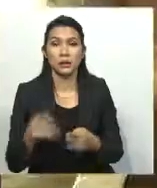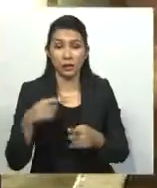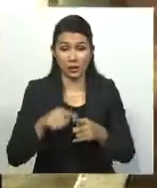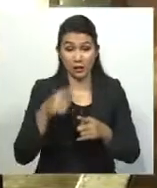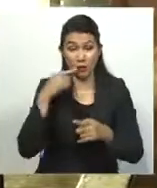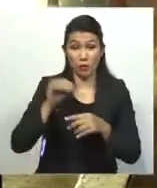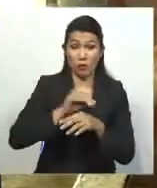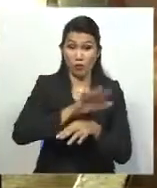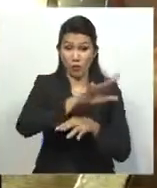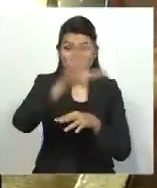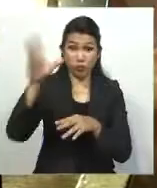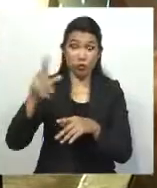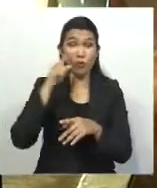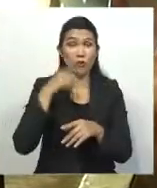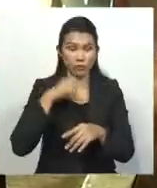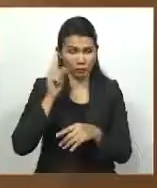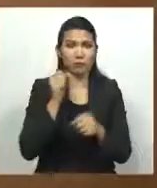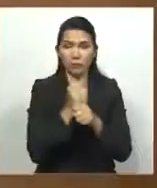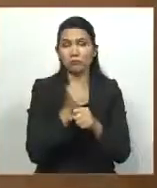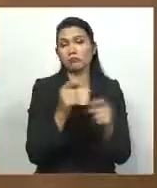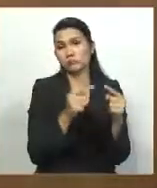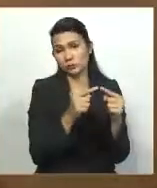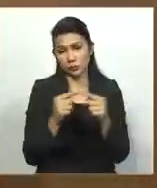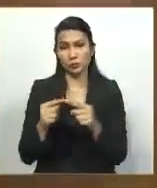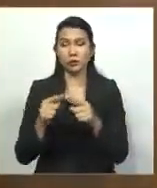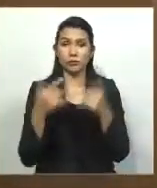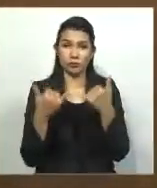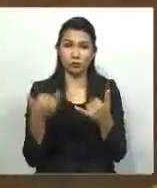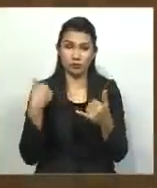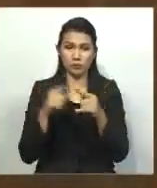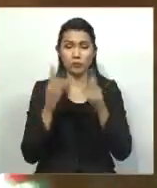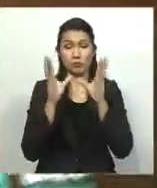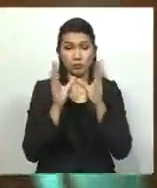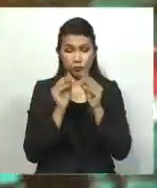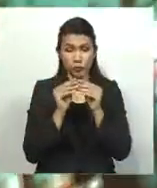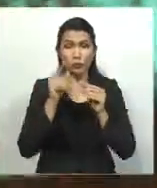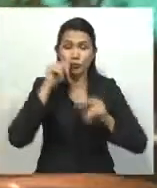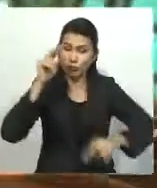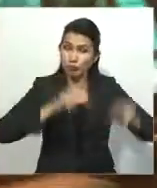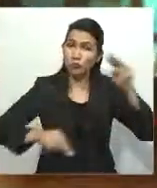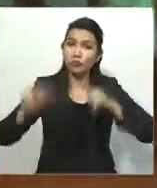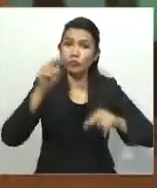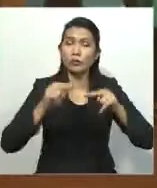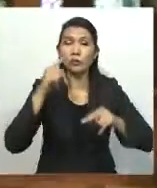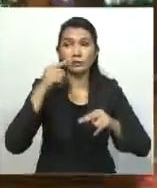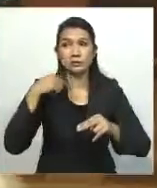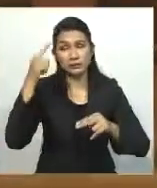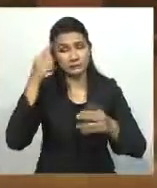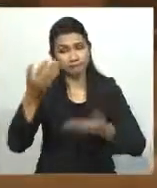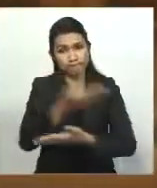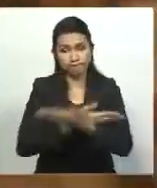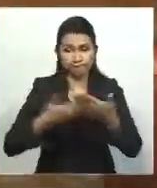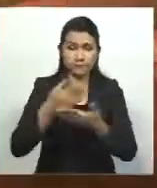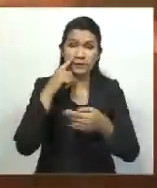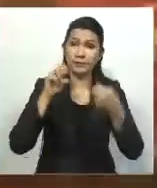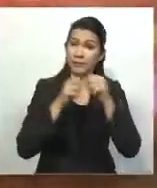น้ำในบรรยากาศยังต้องทำต่อไปนะคะโดยวันนี้จะมีการประชุมคณะกรรมการควบคุมมลพิษแห่งชาติที่จะหารือถึง